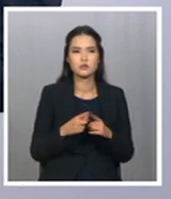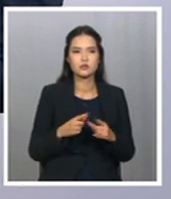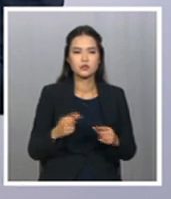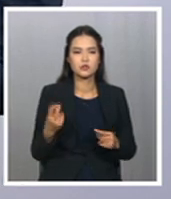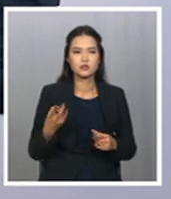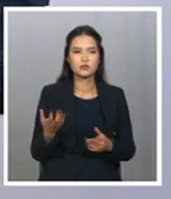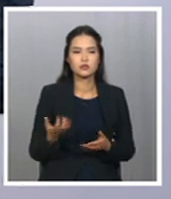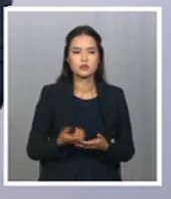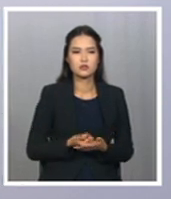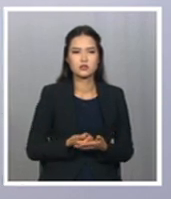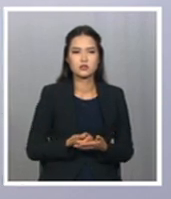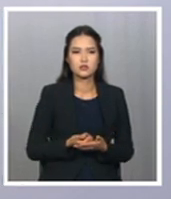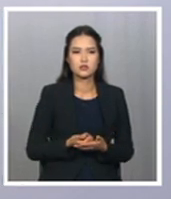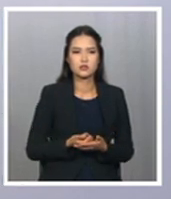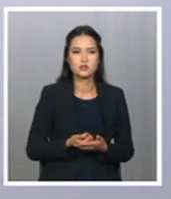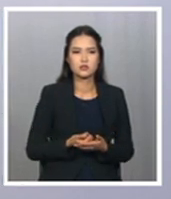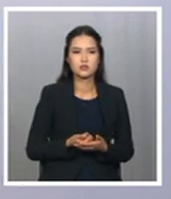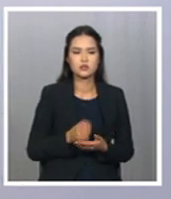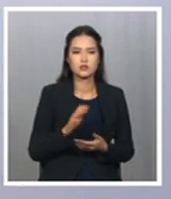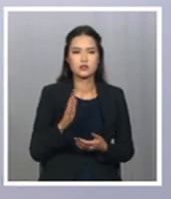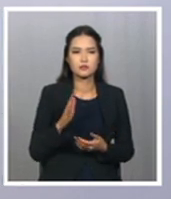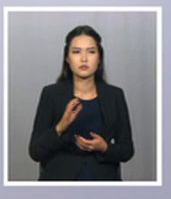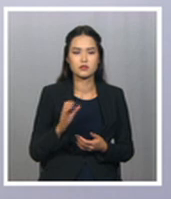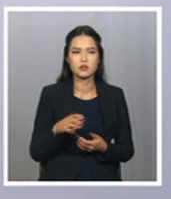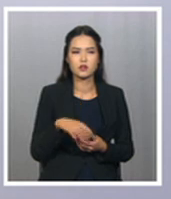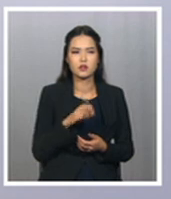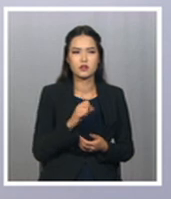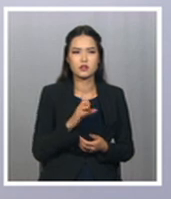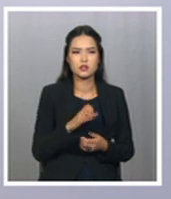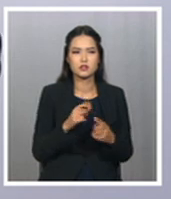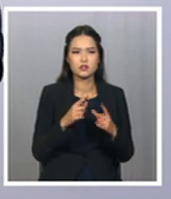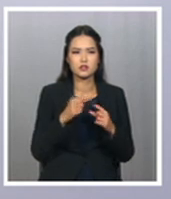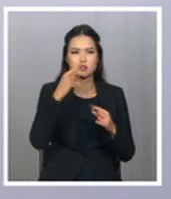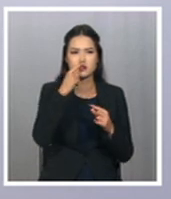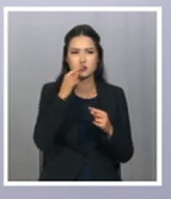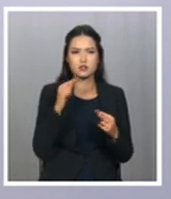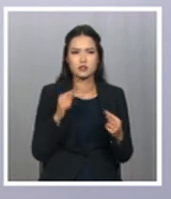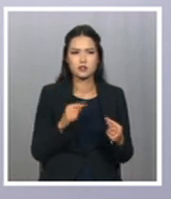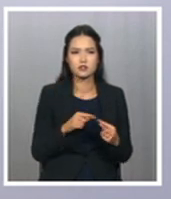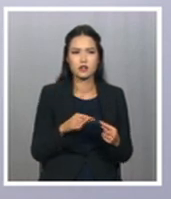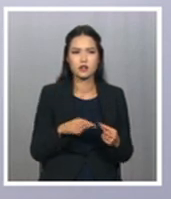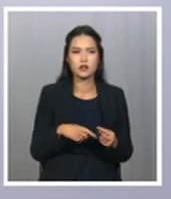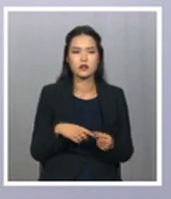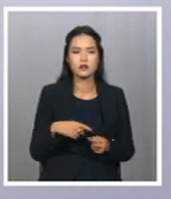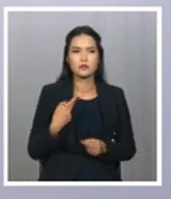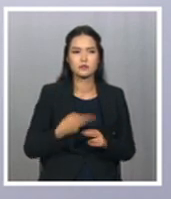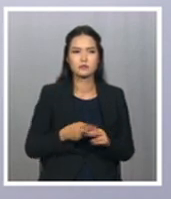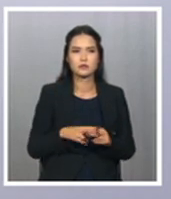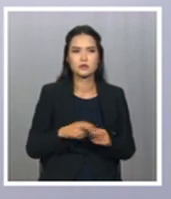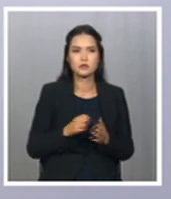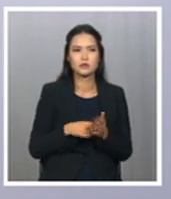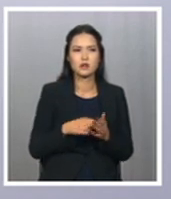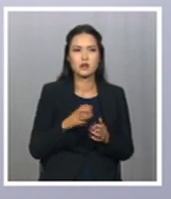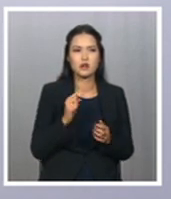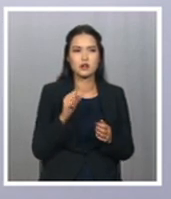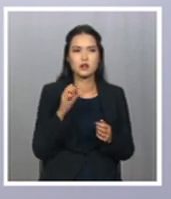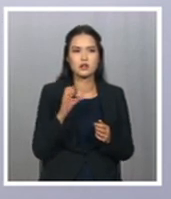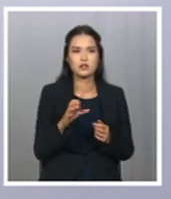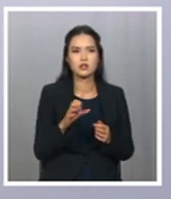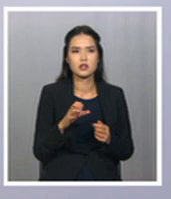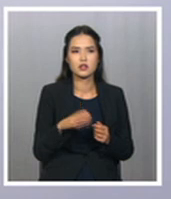тұр, демек бұл бұрыш АЦ қабырғасына қарсы жатыр. Өйткені қараңыздар, АЦ жазуында